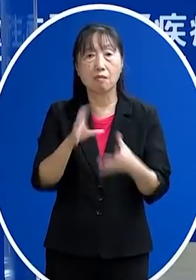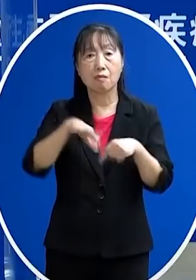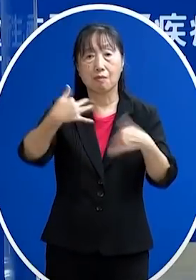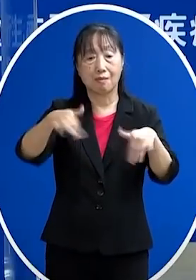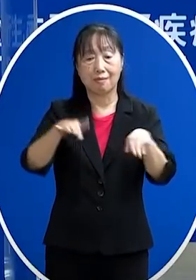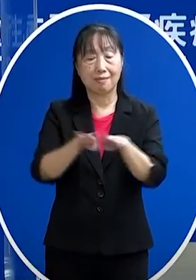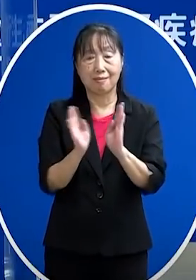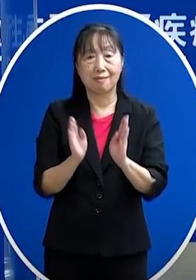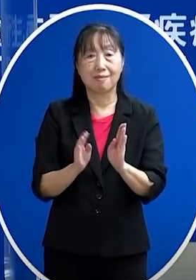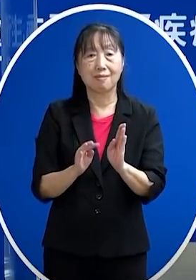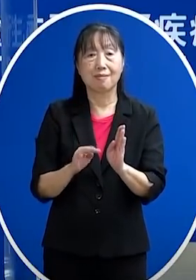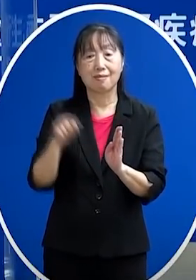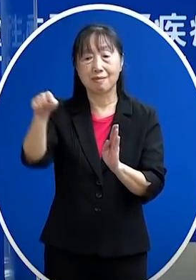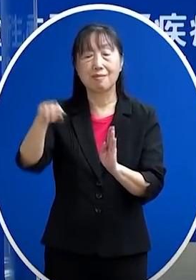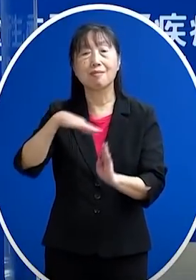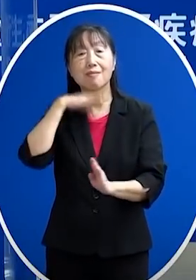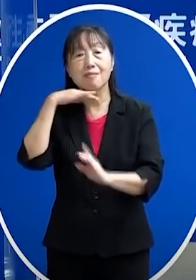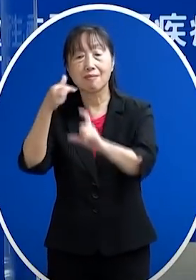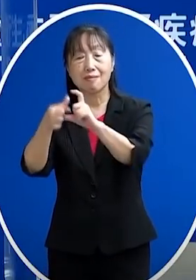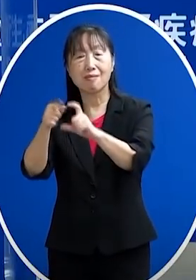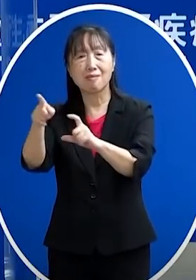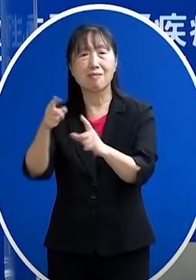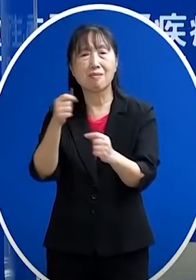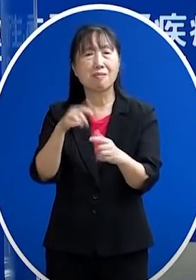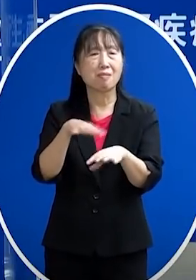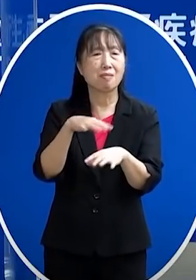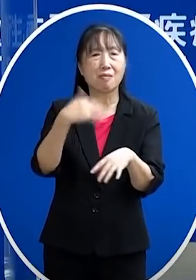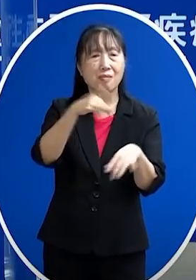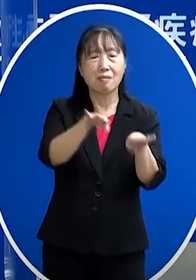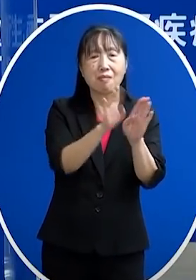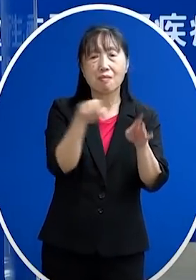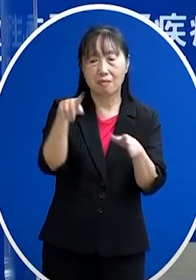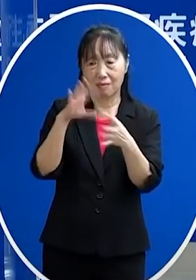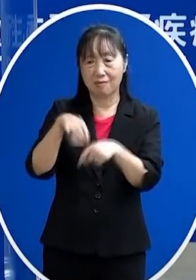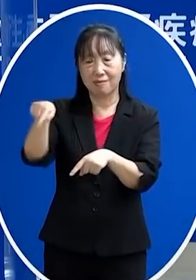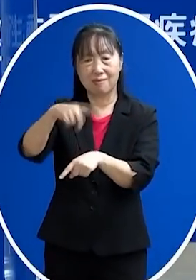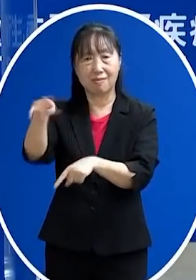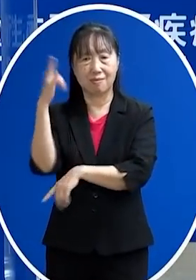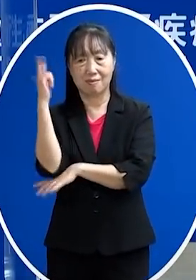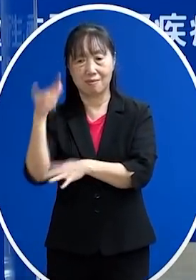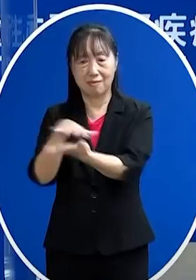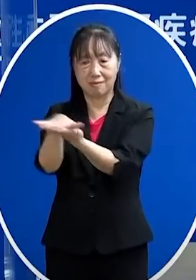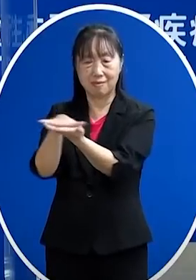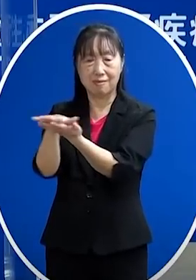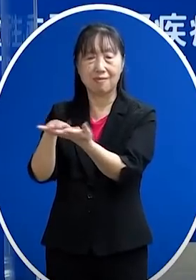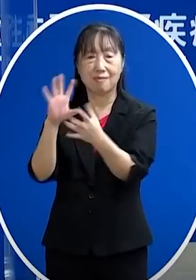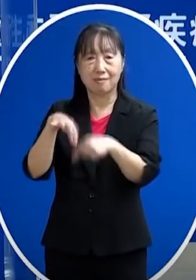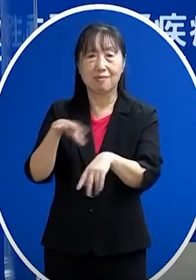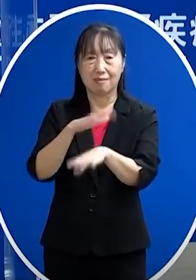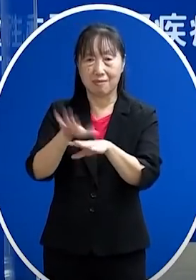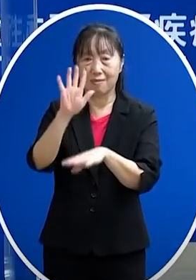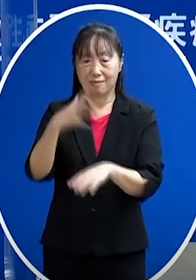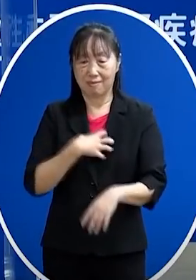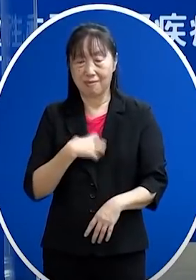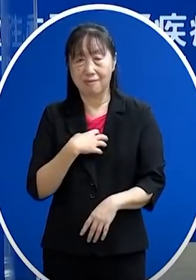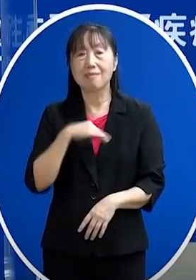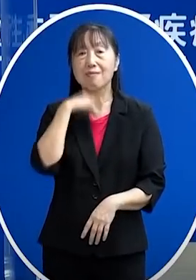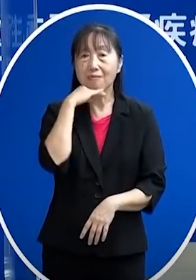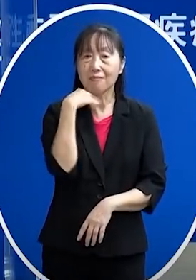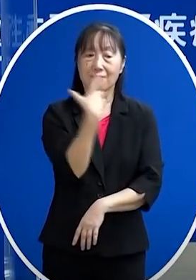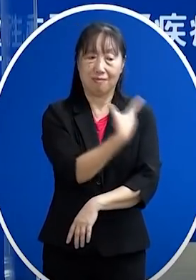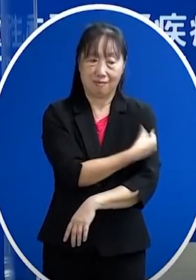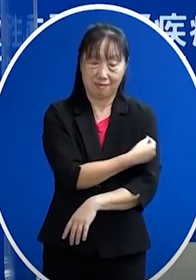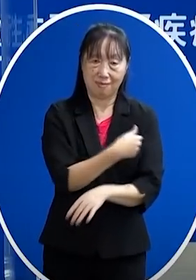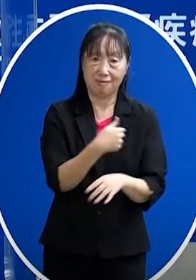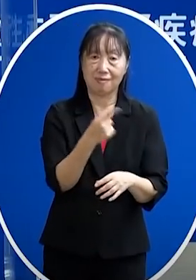始，所以那预等待区就会有一点混乱，那造成一些抱怨。好，那后来相对打的